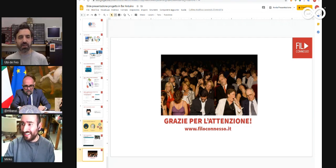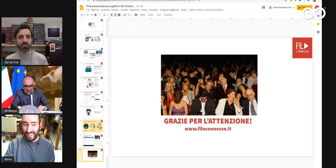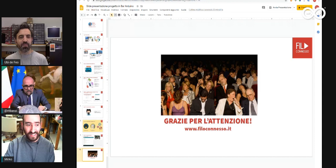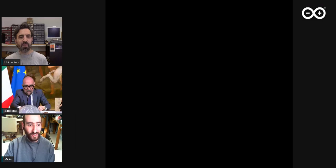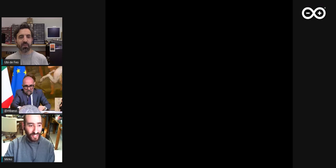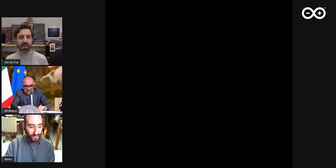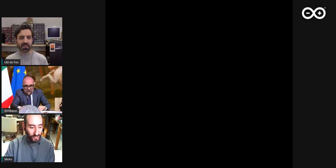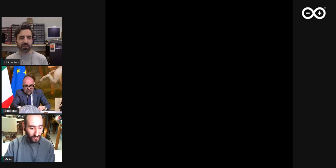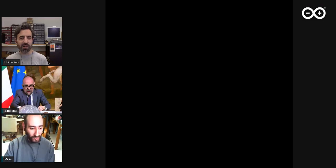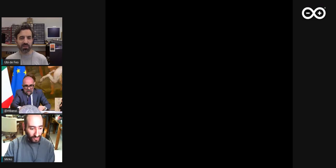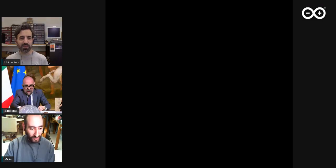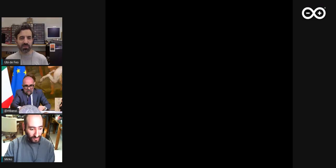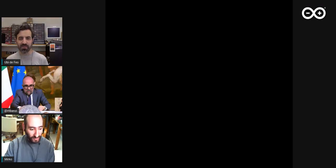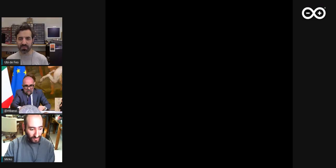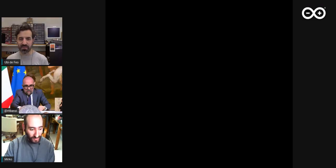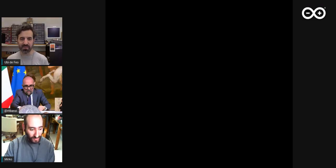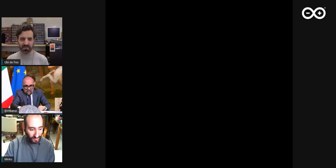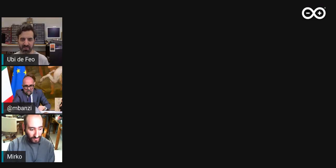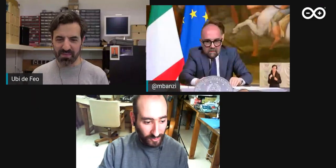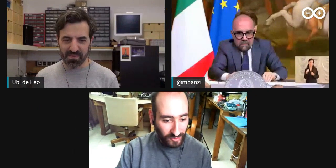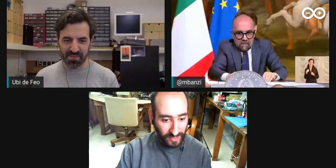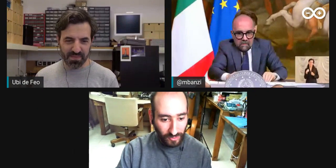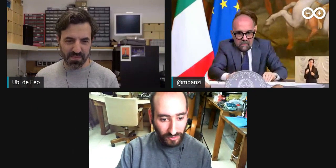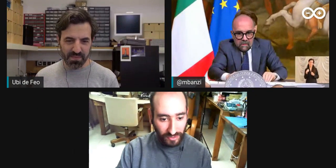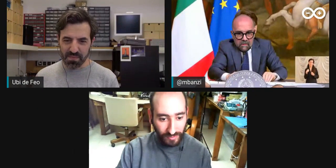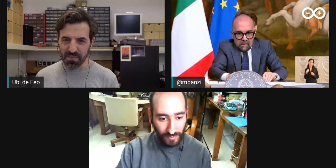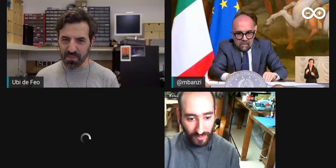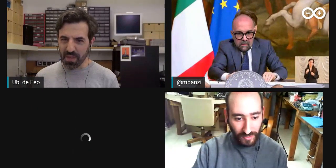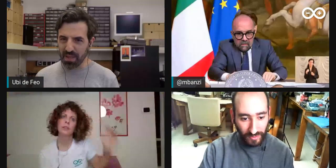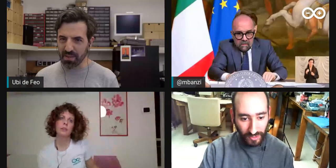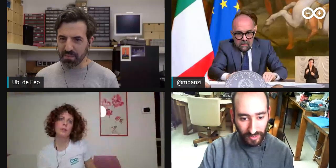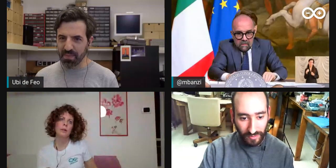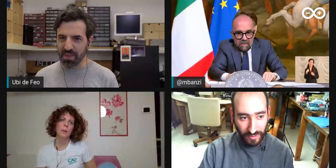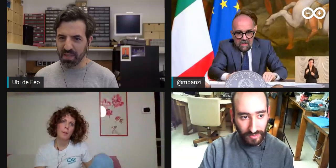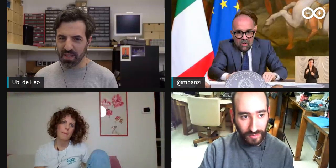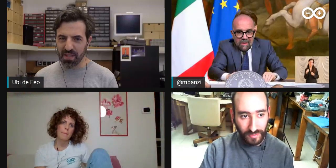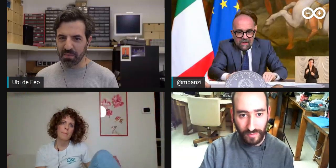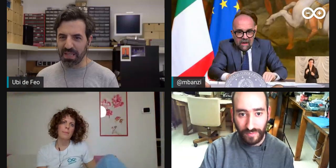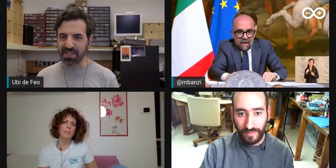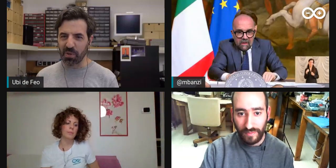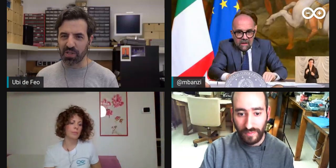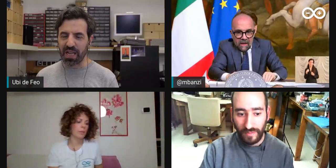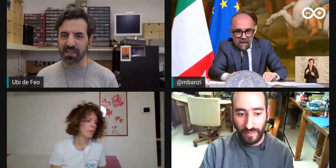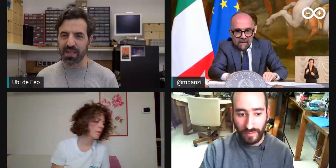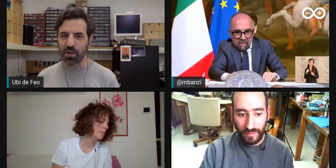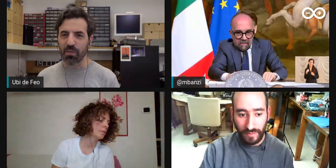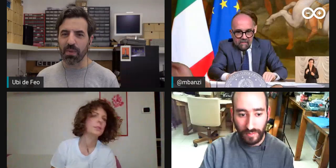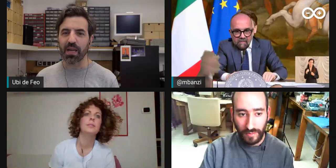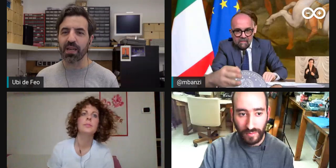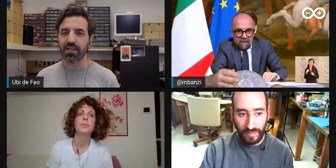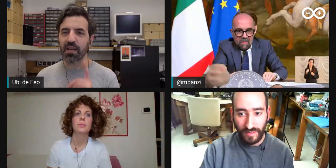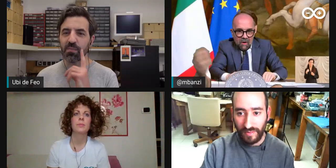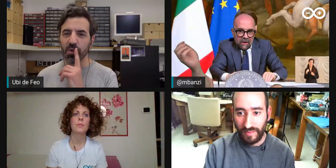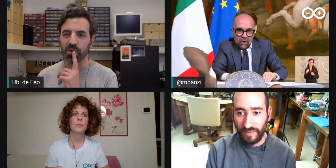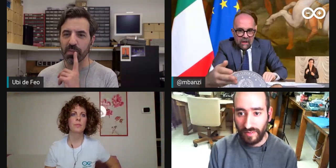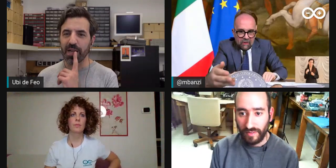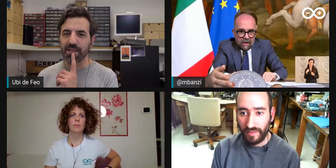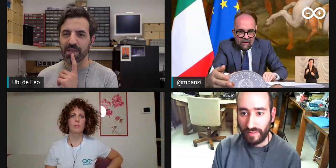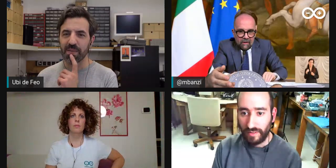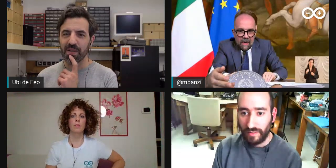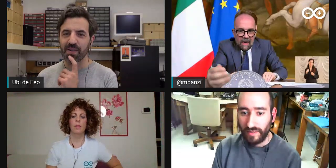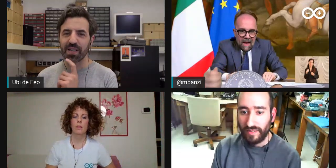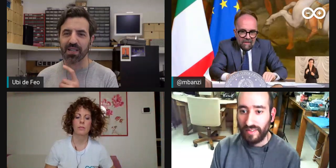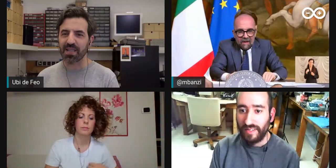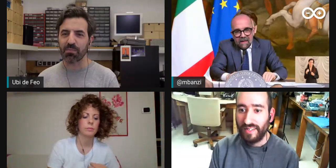mille allora tolgo tolgo intanto lo steam ok massimo tanta roba e sei in mute